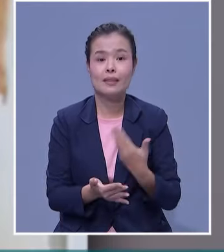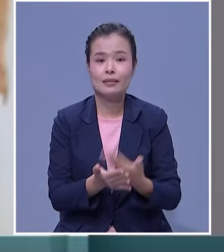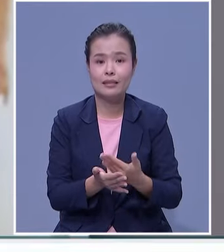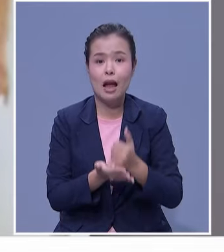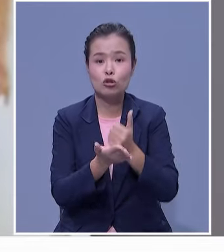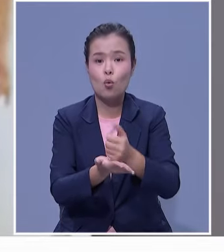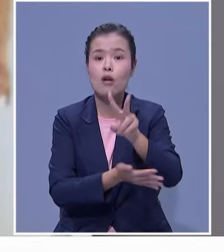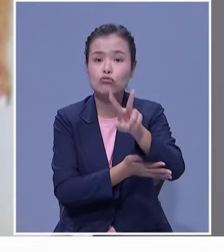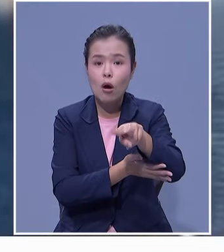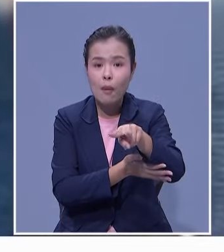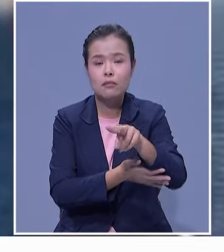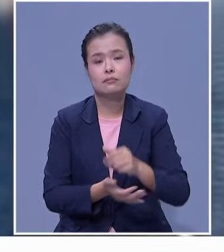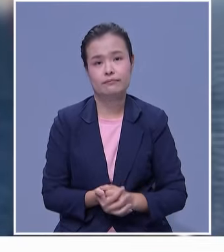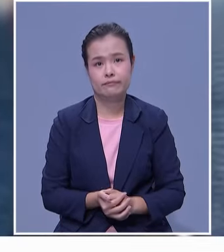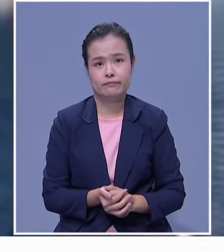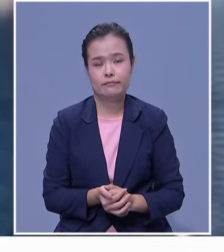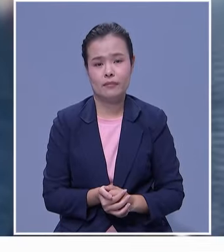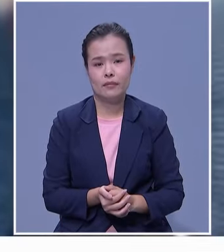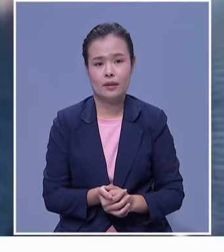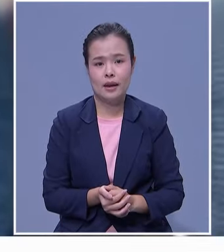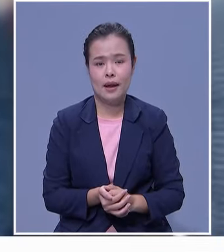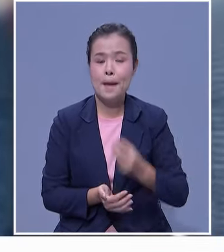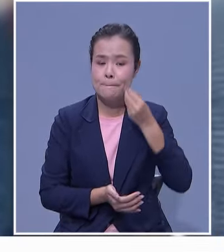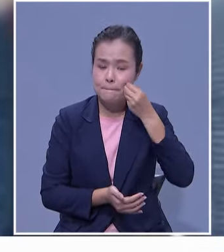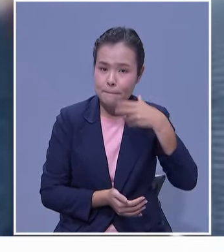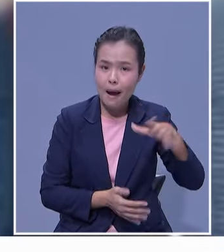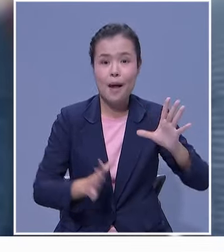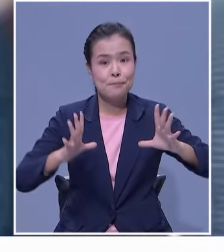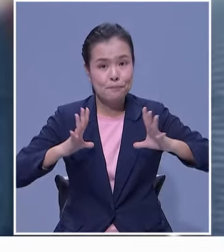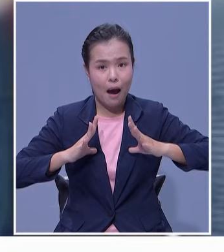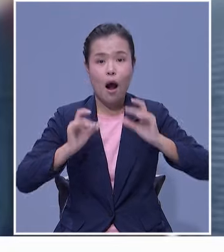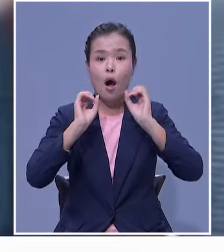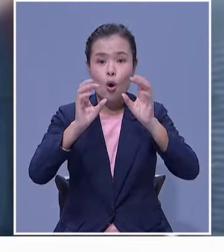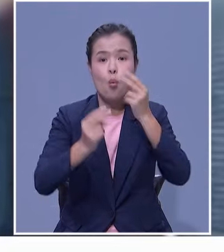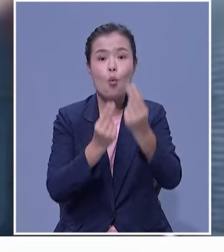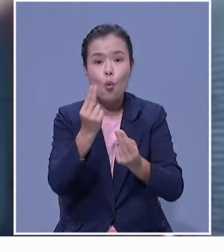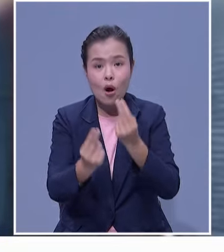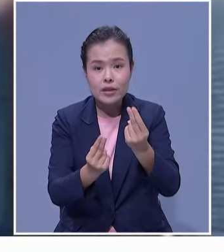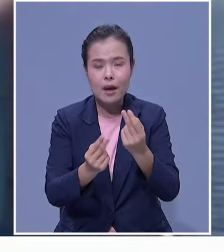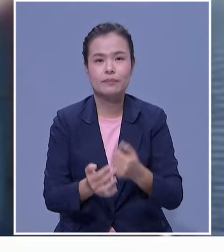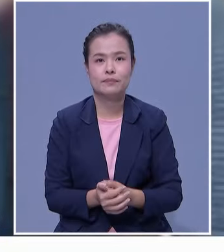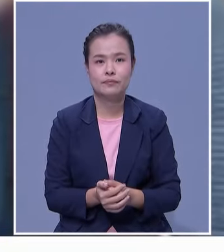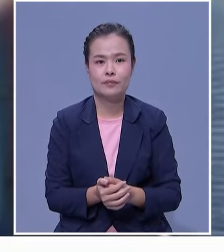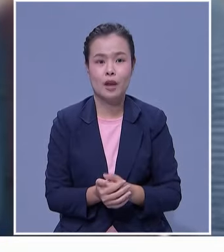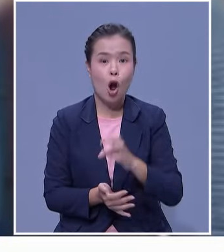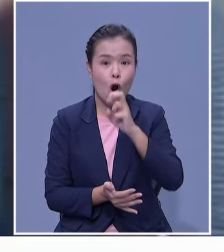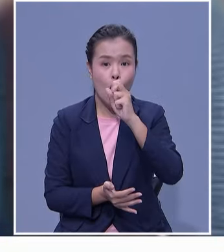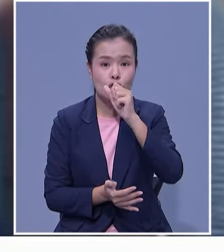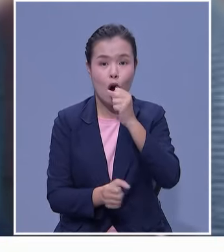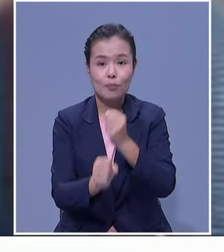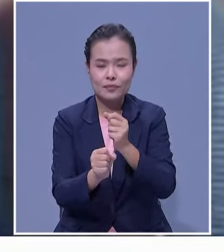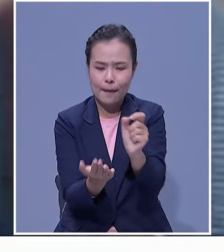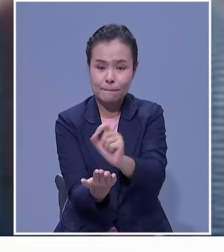ยเหลือมา 2,000 บาทหลังจากนั้นน้องเอก็กลับมาพักฟื้นที่บ้านขณะที่คุณครูก็มาเยี่ยมพร้อมกับนำข้อสอบมาให้ทำเ